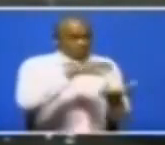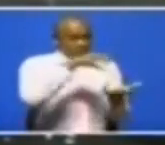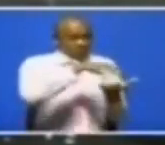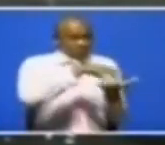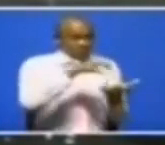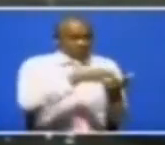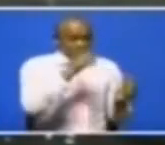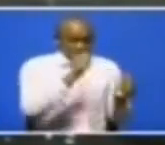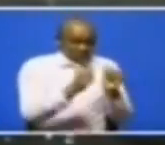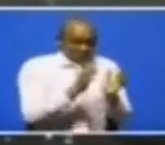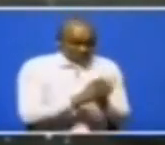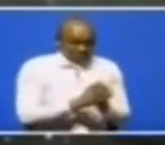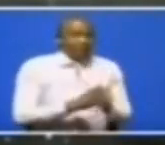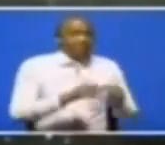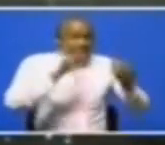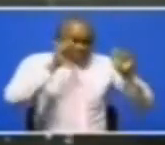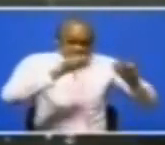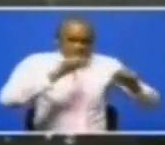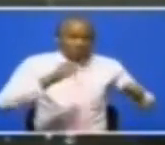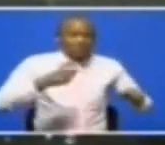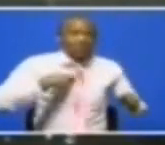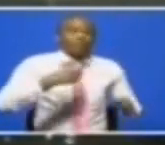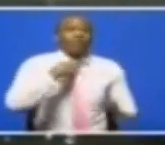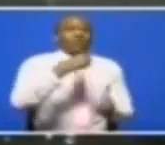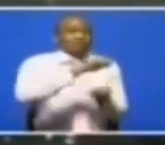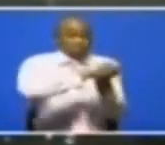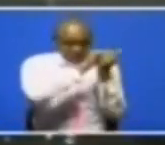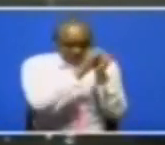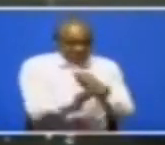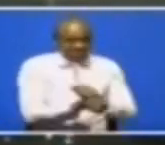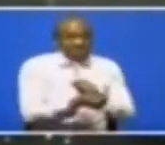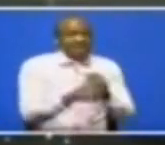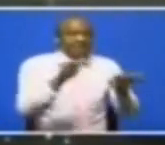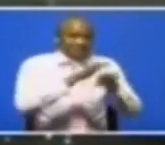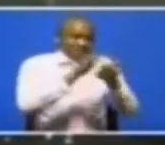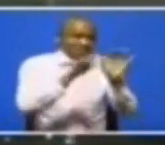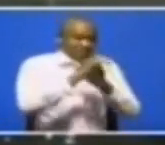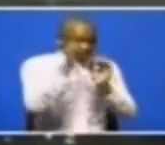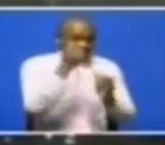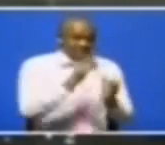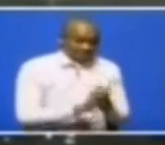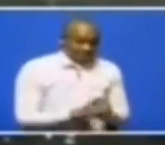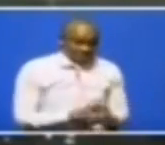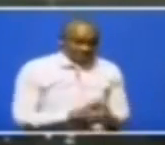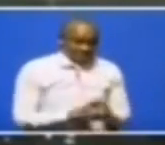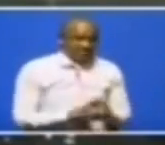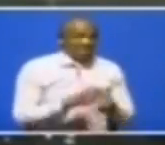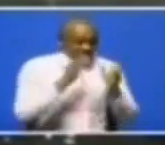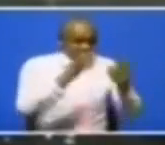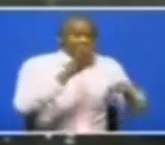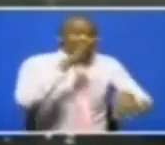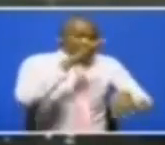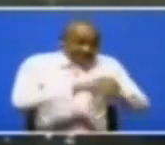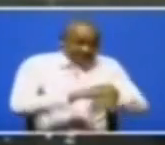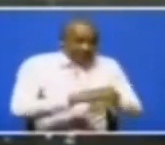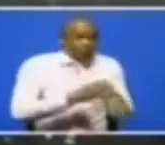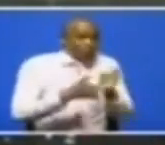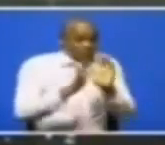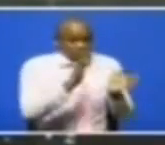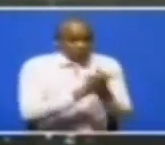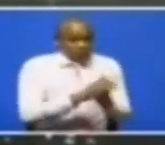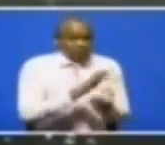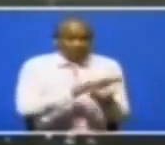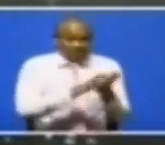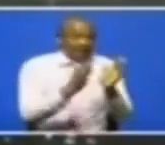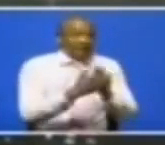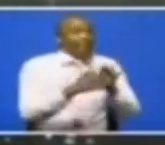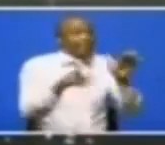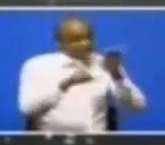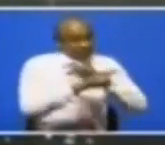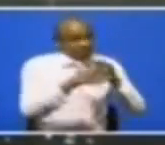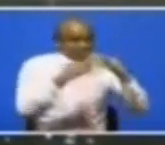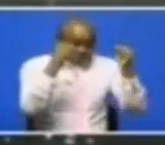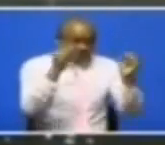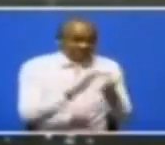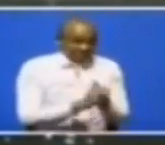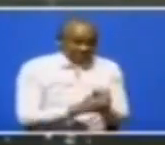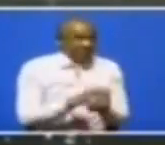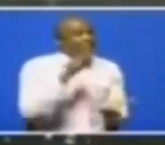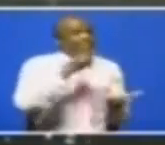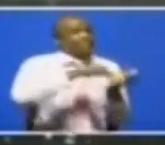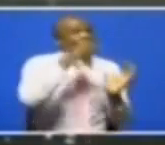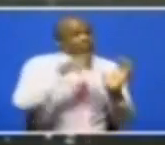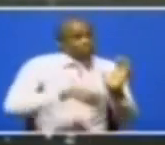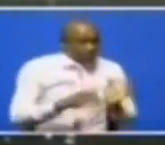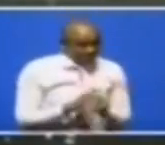ambayo itaniwezesha kubadili mambo nchini. Nikipata fursa kuwa makamu wa rais, ina maana